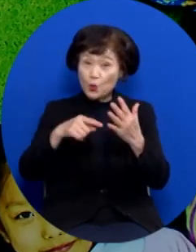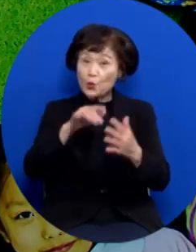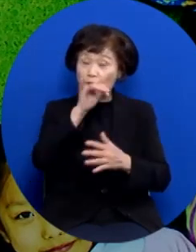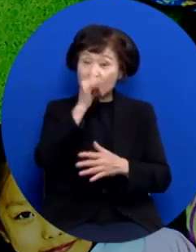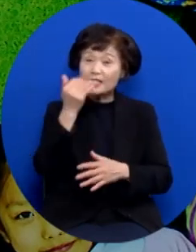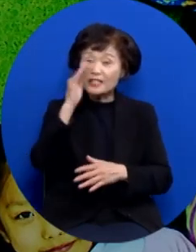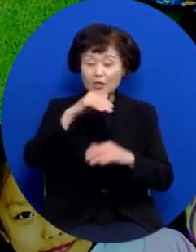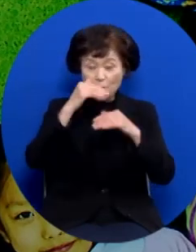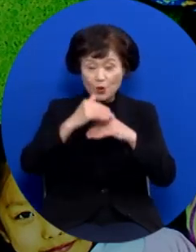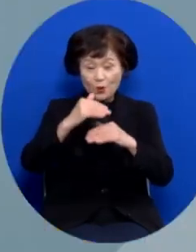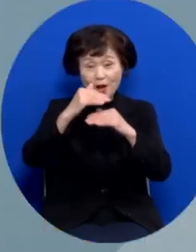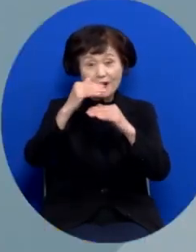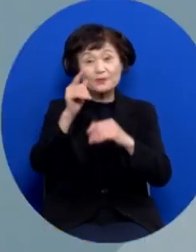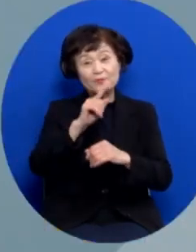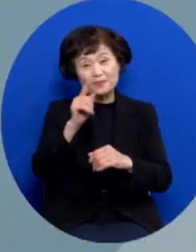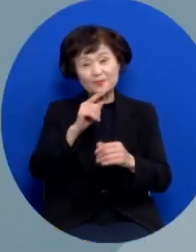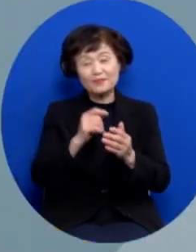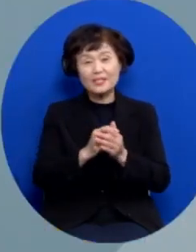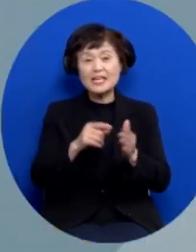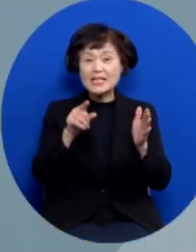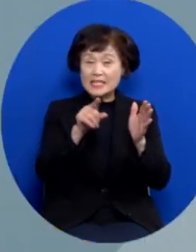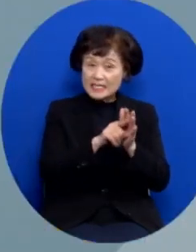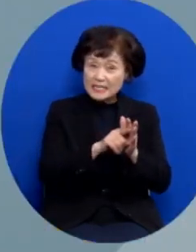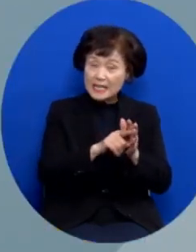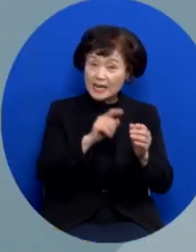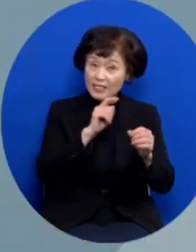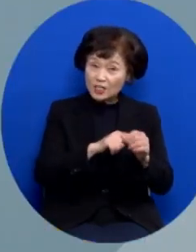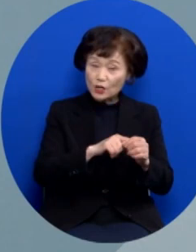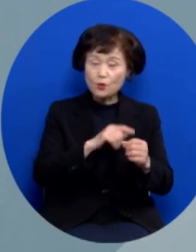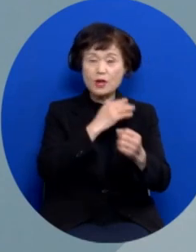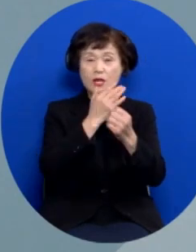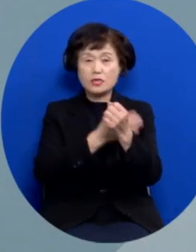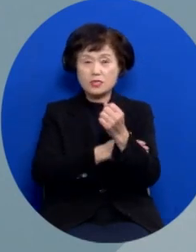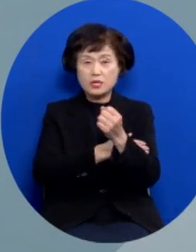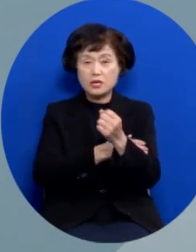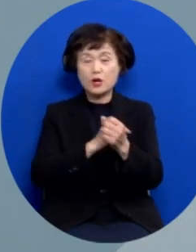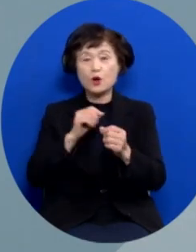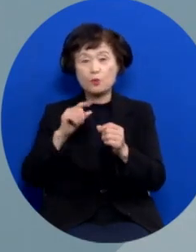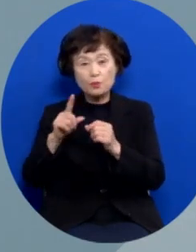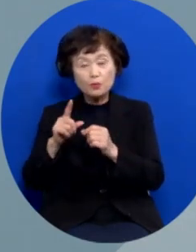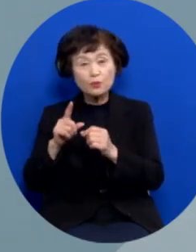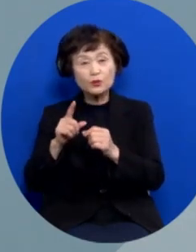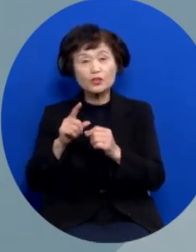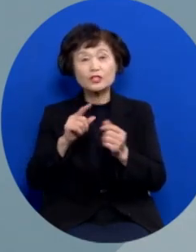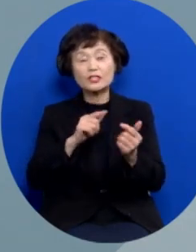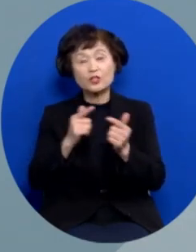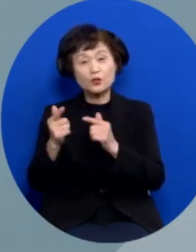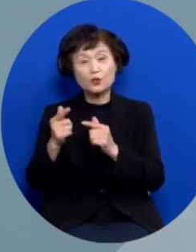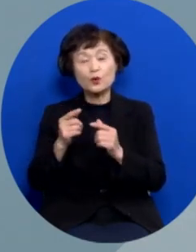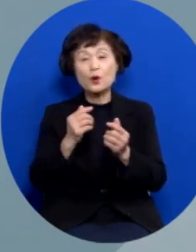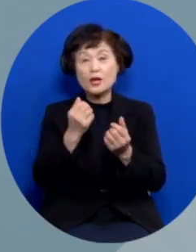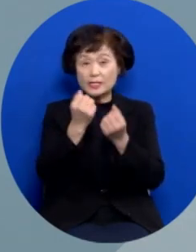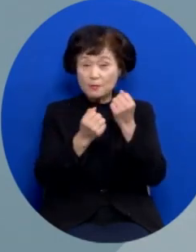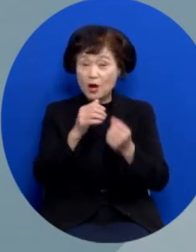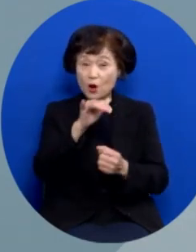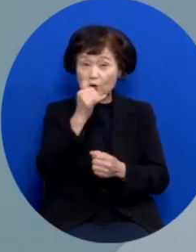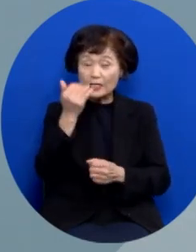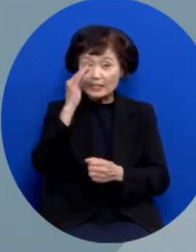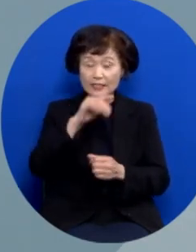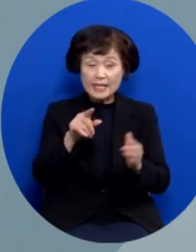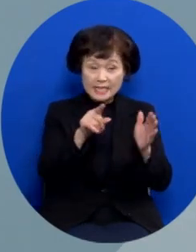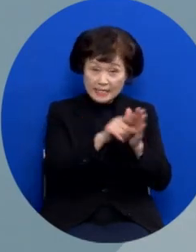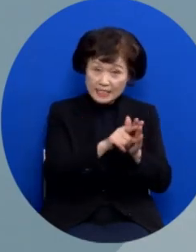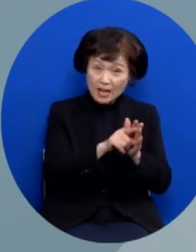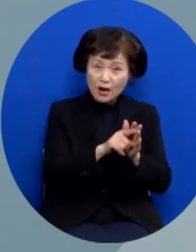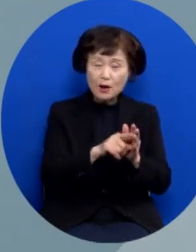교육 과정이 마련되어 있습니까 저희가 신앙적인 부분과 실력적인 부분을 나누어 설명드릴 수 있을 텐데요 신앙적으로는 저희가 매일